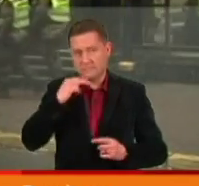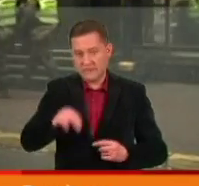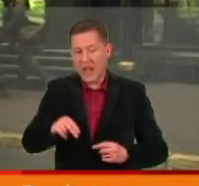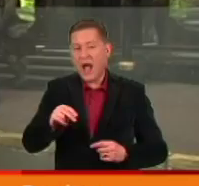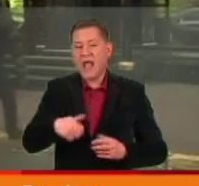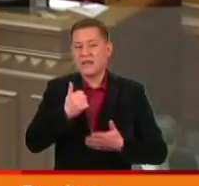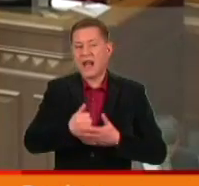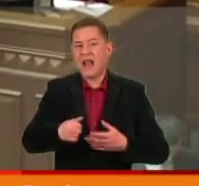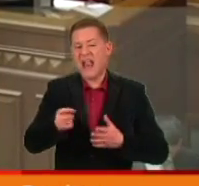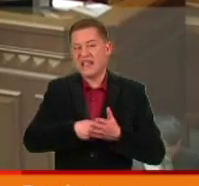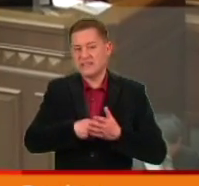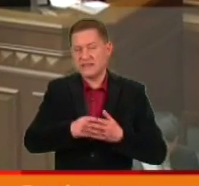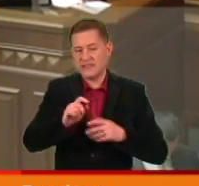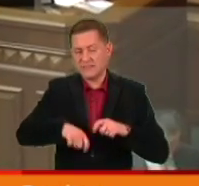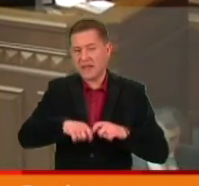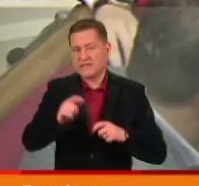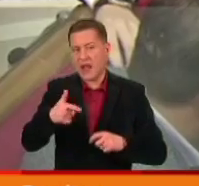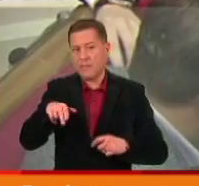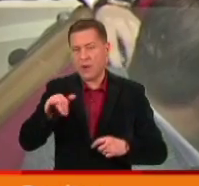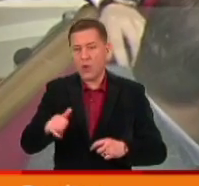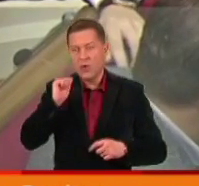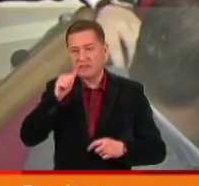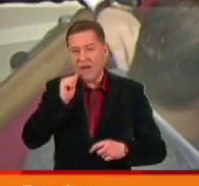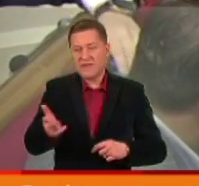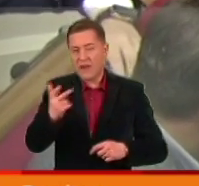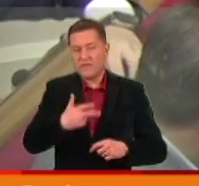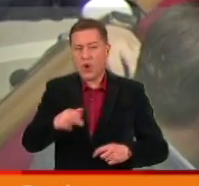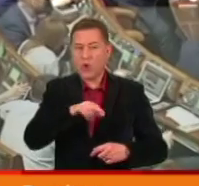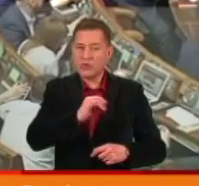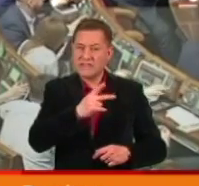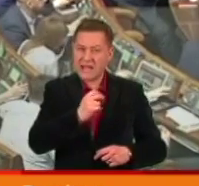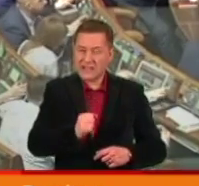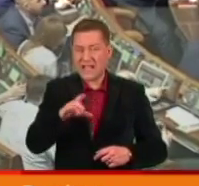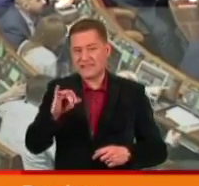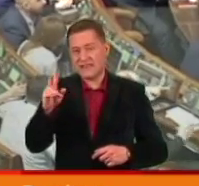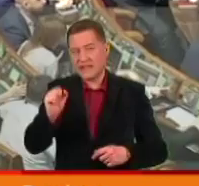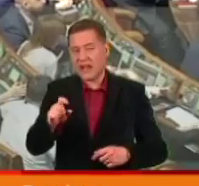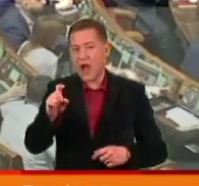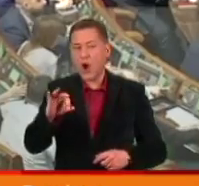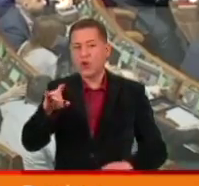Генеральна інспекція ГПУ. А вже завтра усіх трьох – Луценка, Ситника і Холодницького – чекають